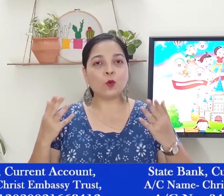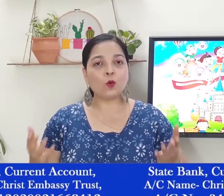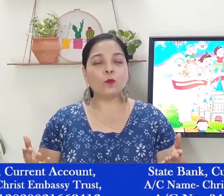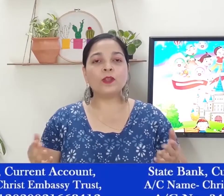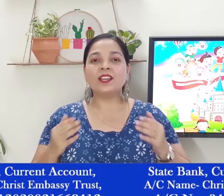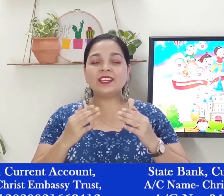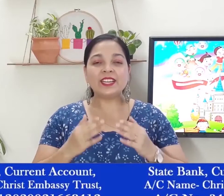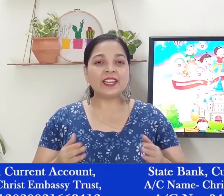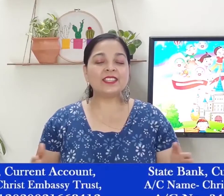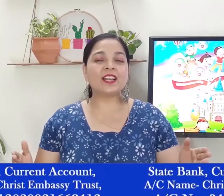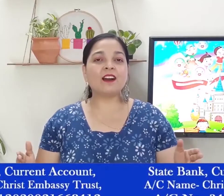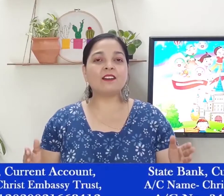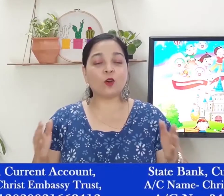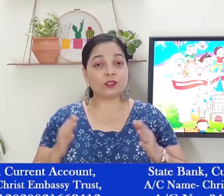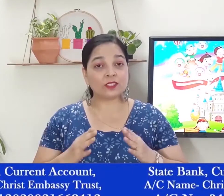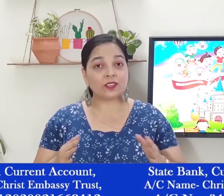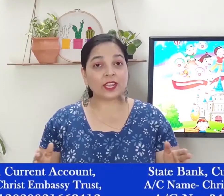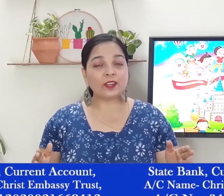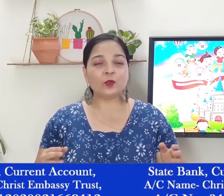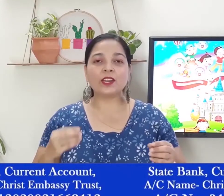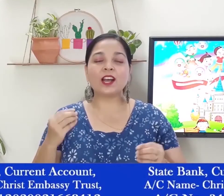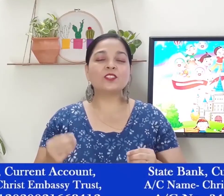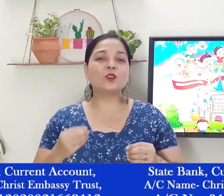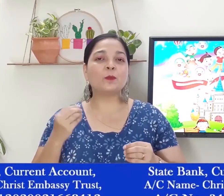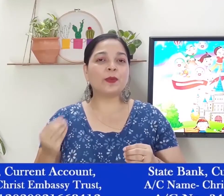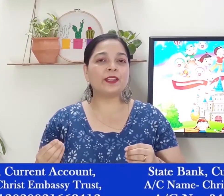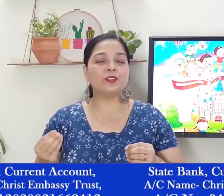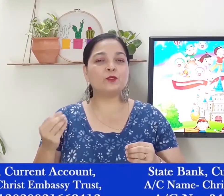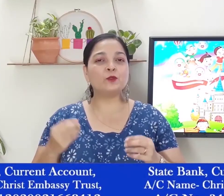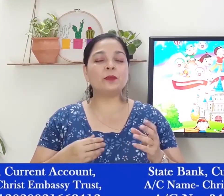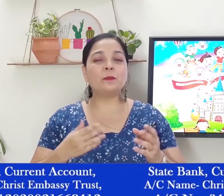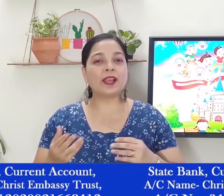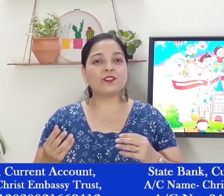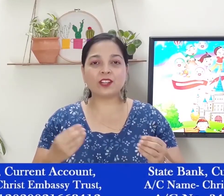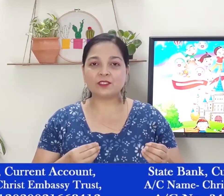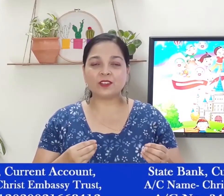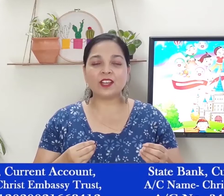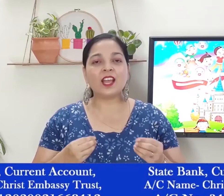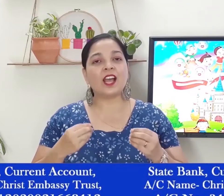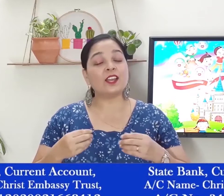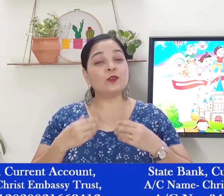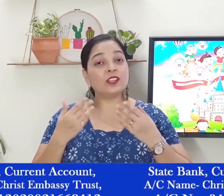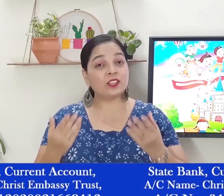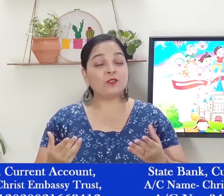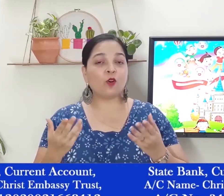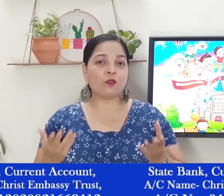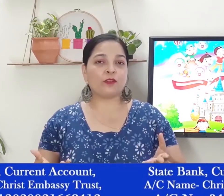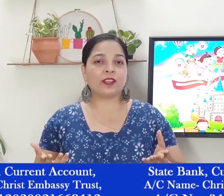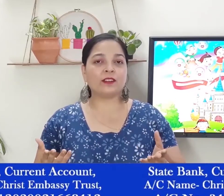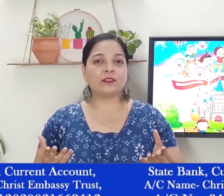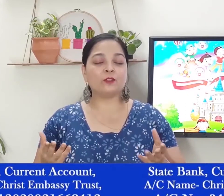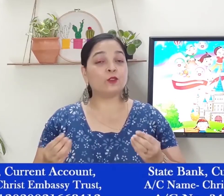வீட்டிலர்ந்து பார்த்தக்கொண்டிரைarettு ιற்கேலானால் காணக் கே தரும் விதங்கள் ச்கிரினில் பார்க்கிலாம் உங்கள் அம்மாய Thousands